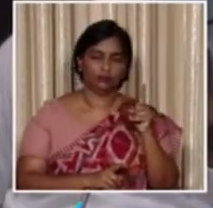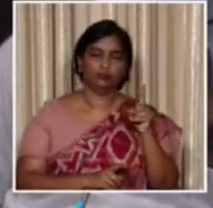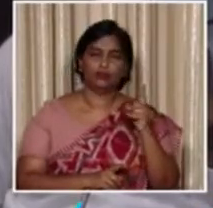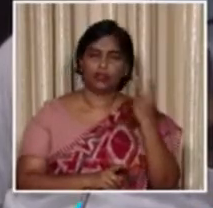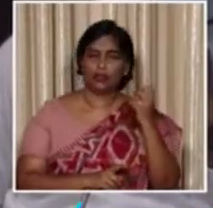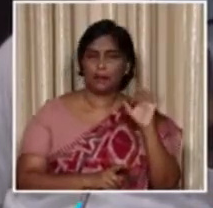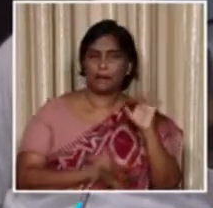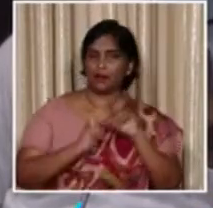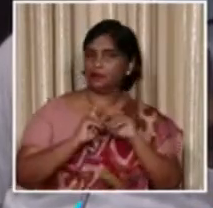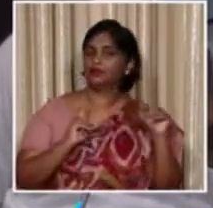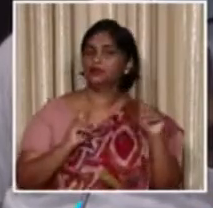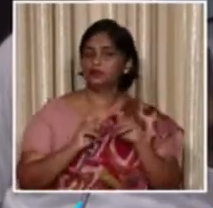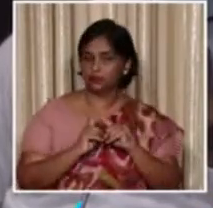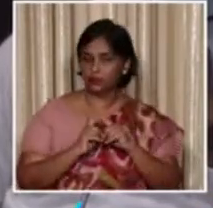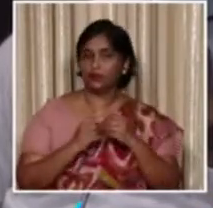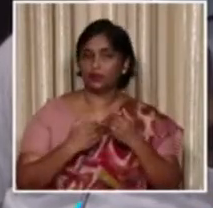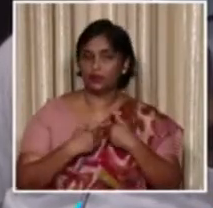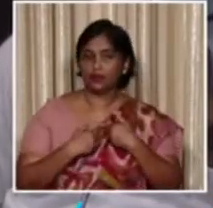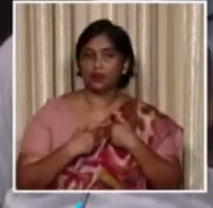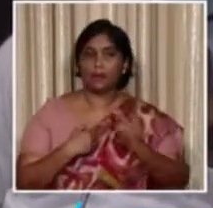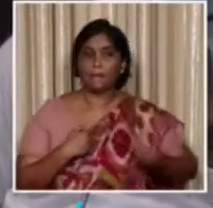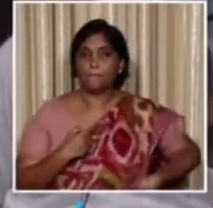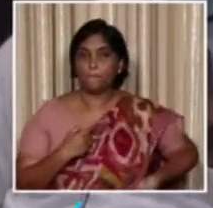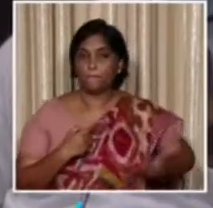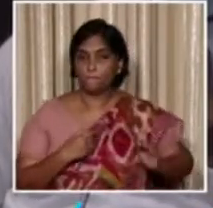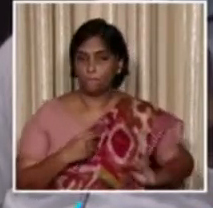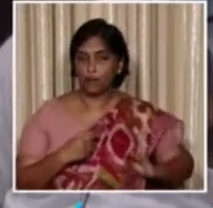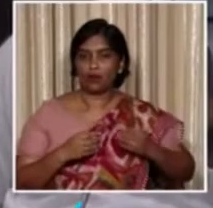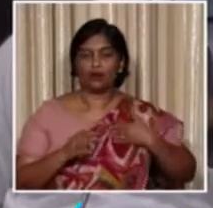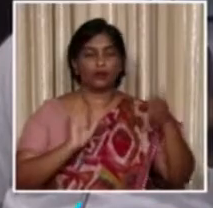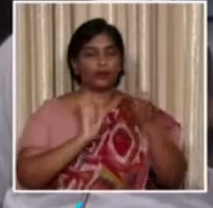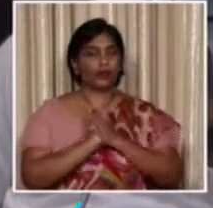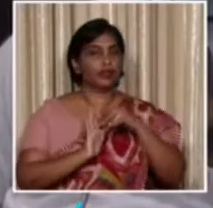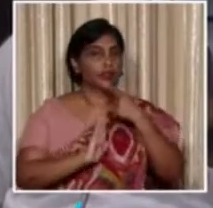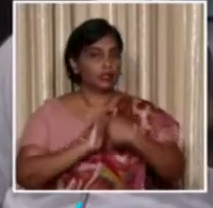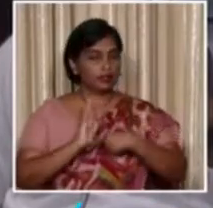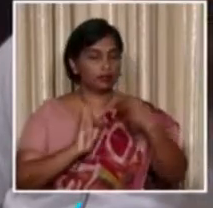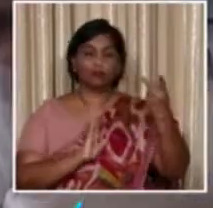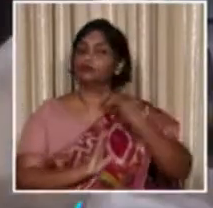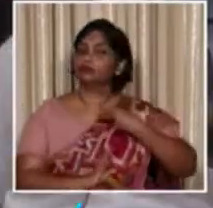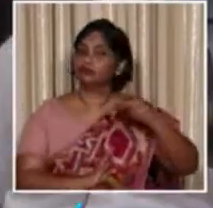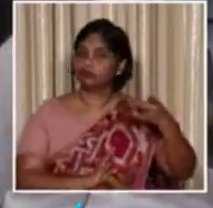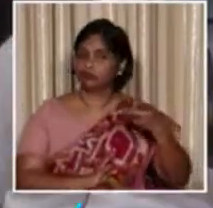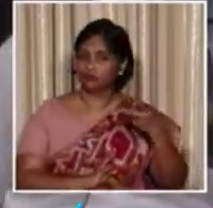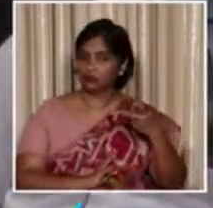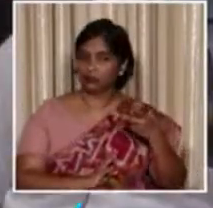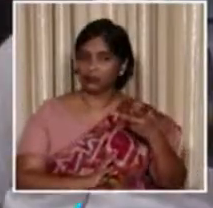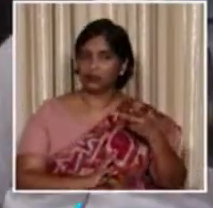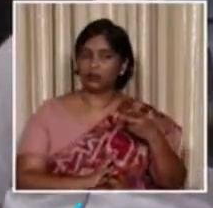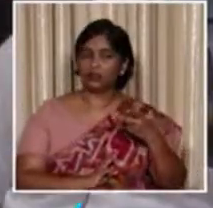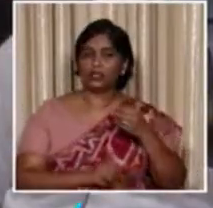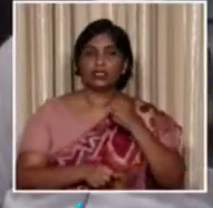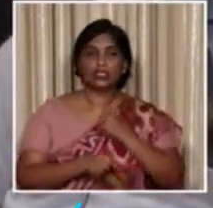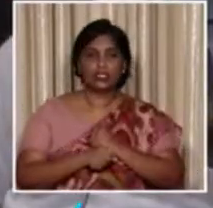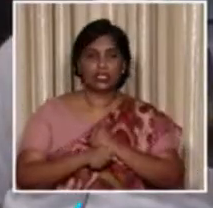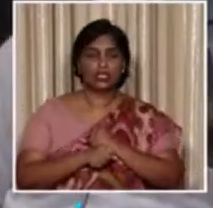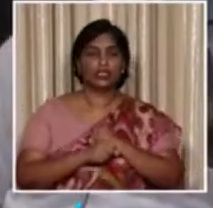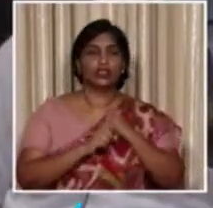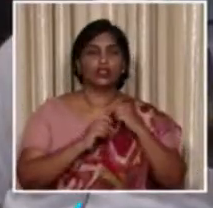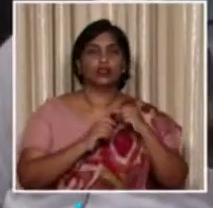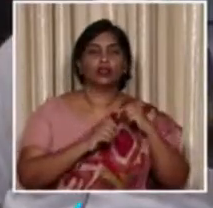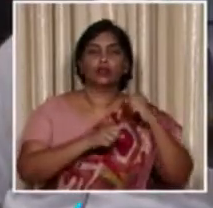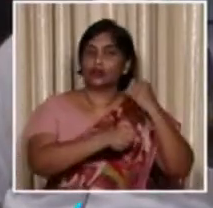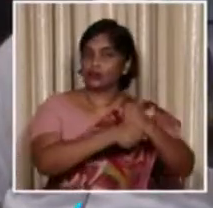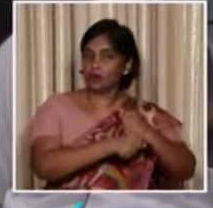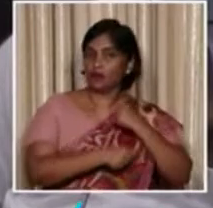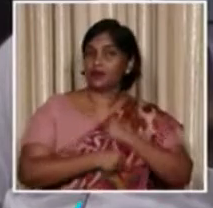15 කාලේ මම බංගලදේශයත් සමග ශ්‍රී ලංකාව සහ බංගලදේශය G2G ගාමන් ටු ගාමන් මේ